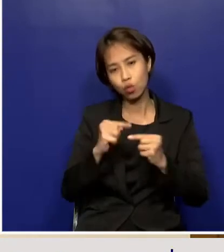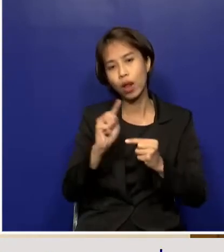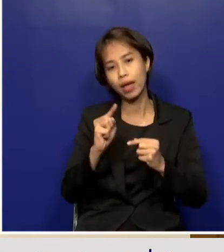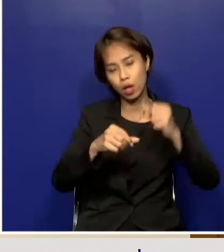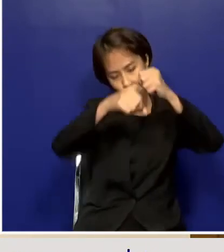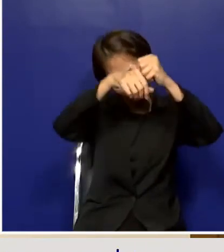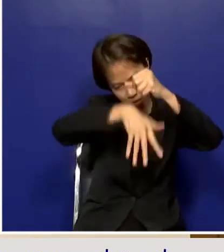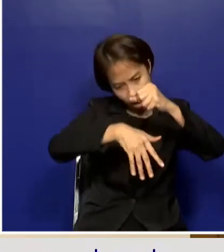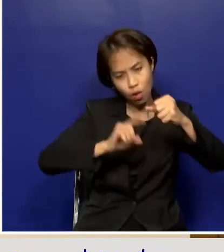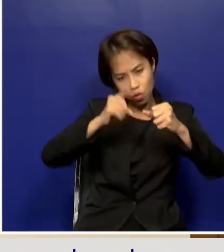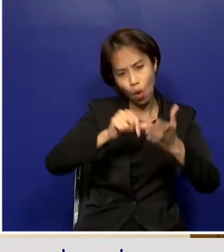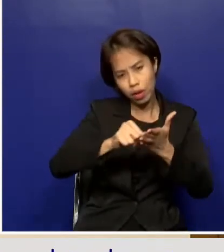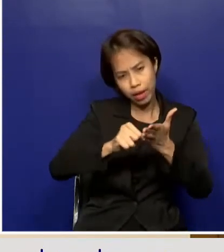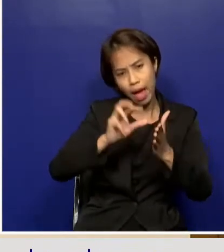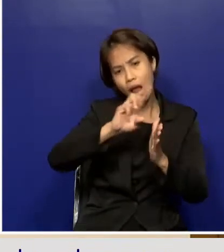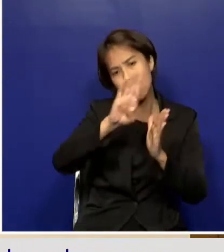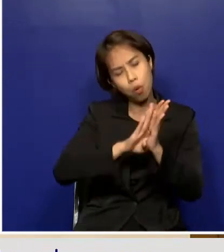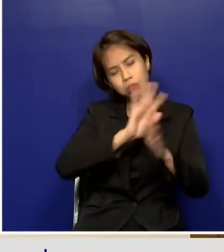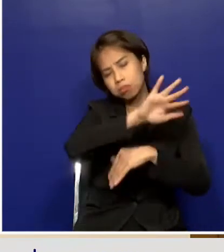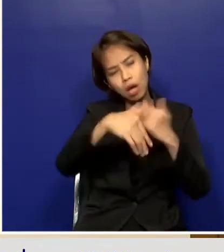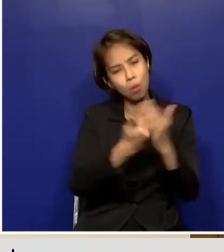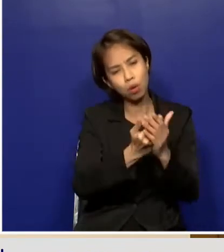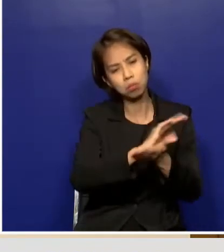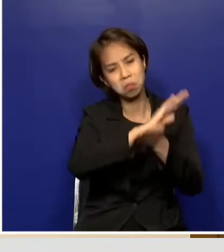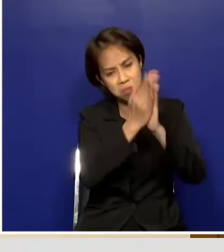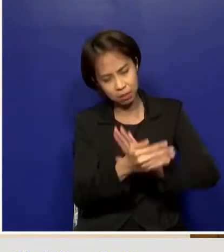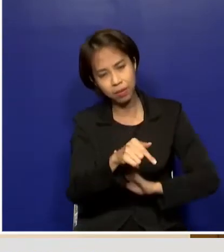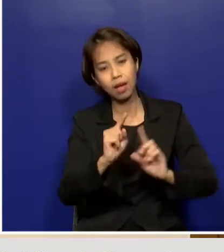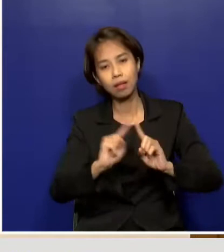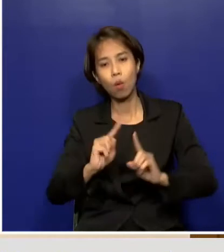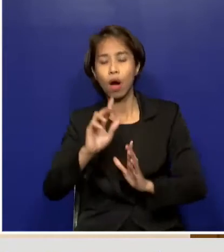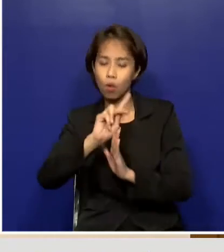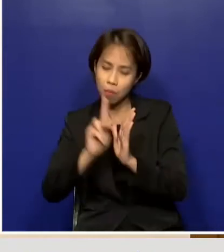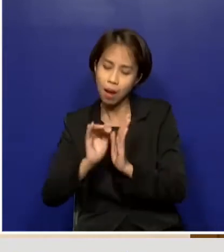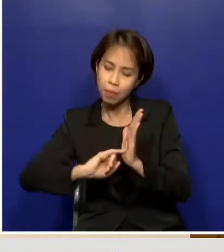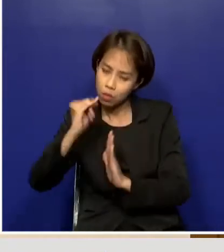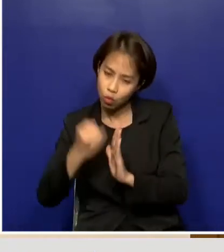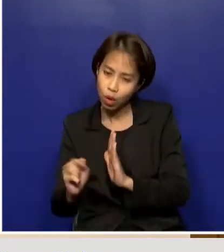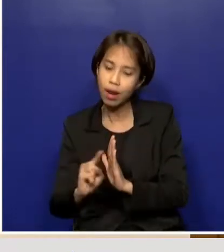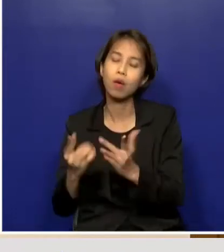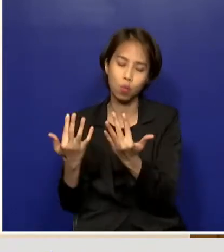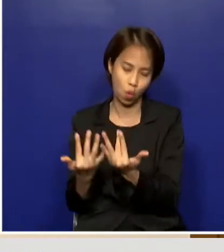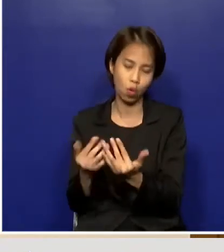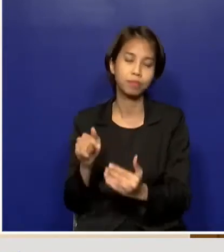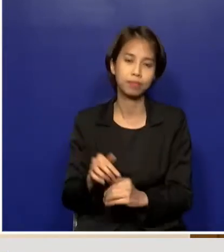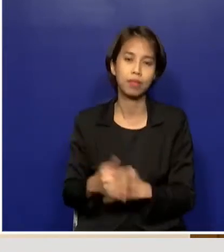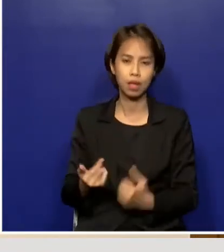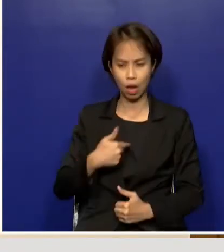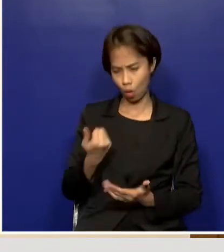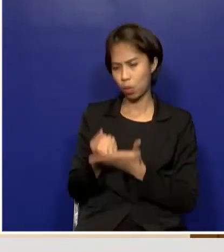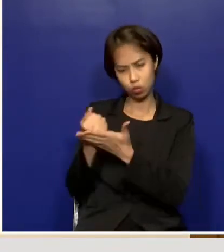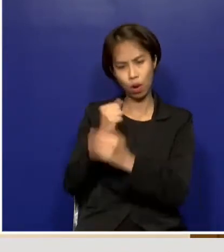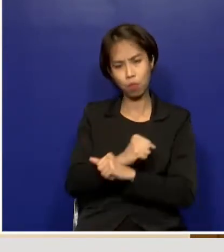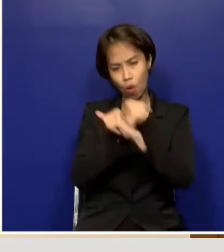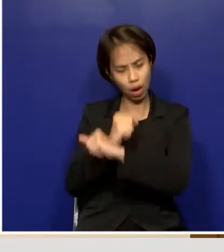เพรนนมตแ้ทงวงจร ทงระบบแต่มจะแ้ผิ แ้ถูกผดกฐหมายไมผดหมายไปวากันมานะครับผมปกปองไว้ลาอยู่แล้ว